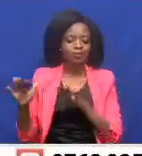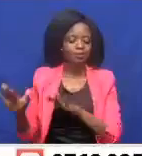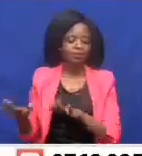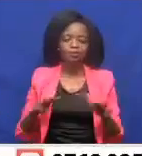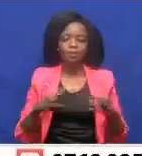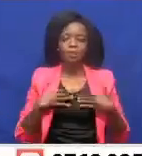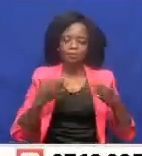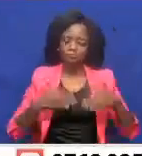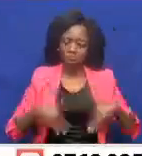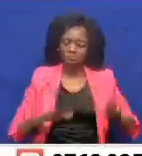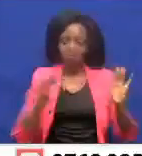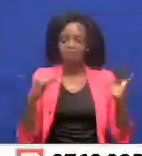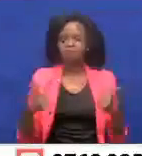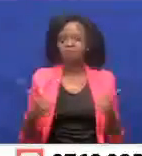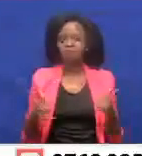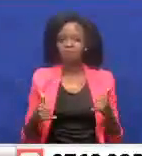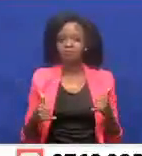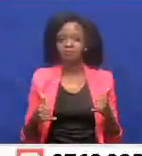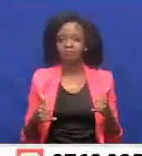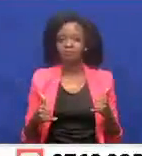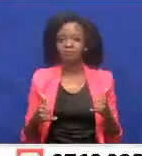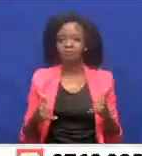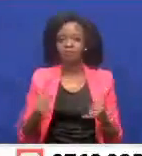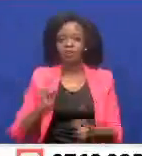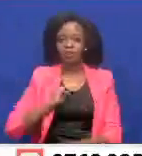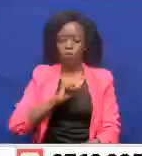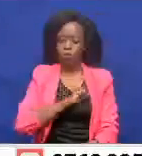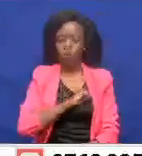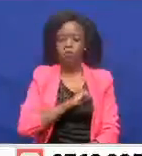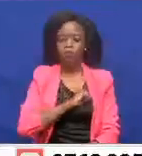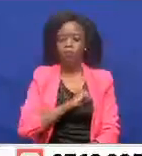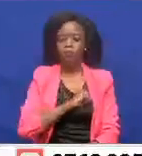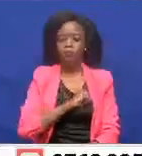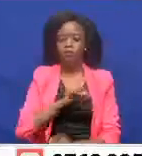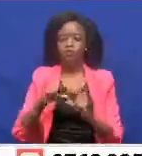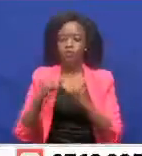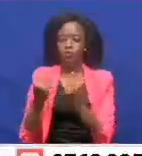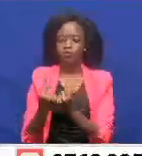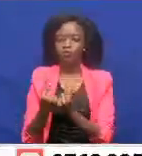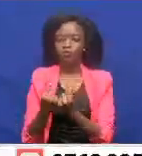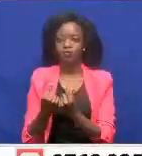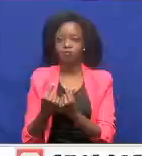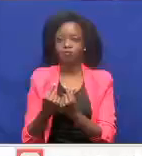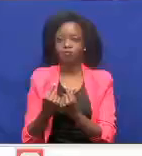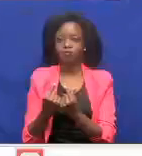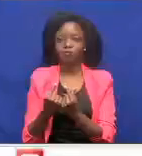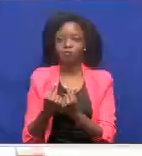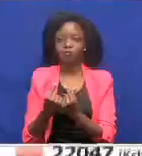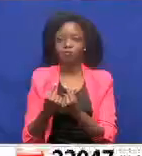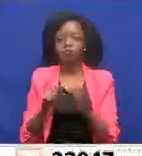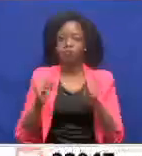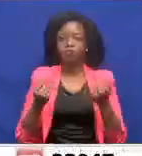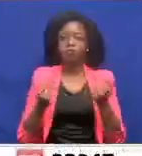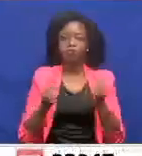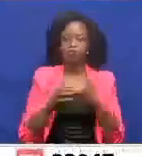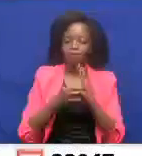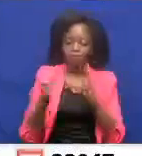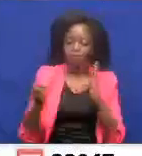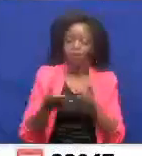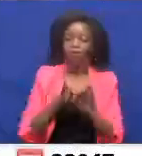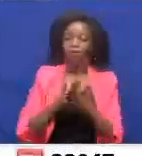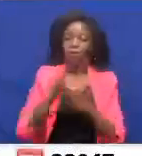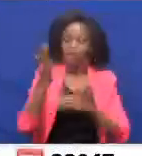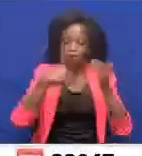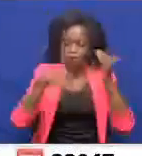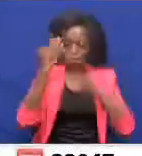wa? A move to the Rwandan side of Amre Patriotic followed, and Tito would feel the glory of being a professional